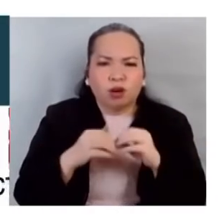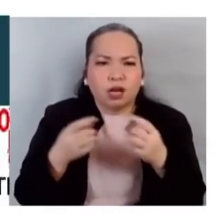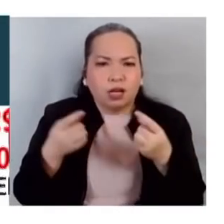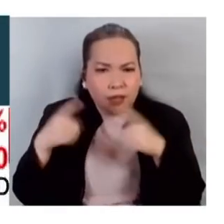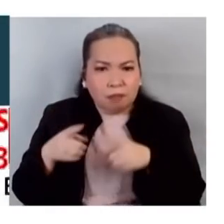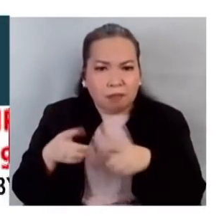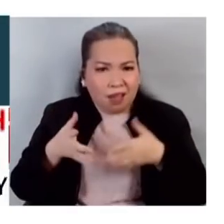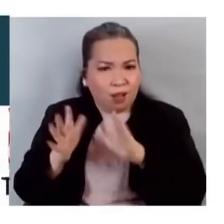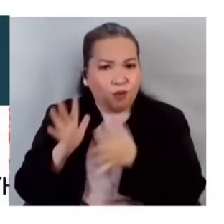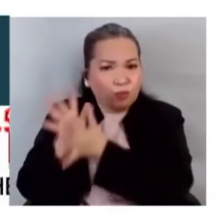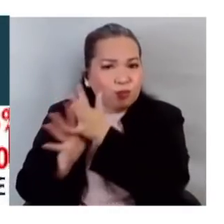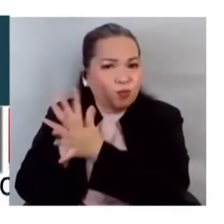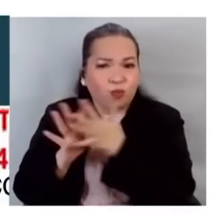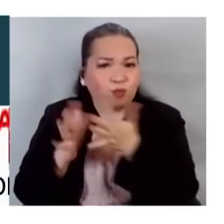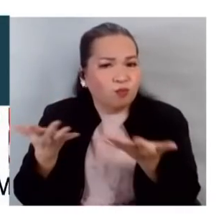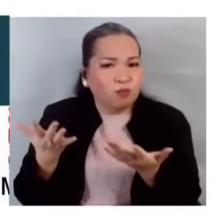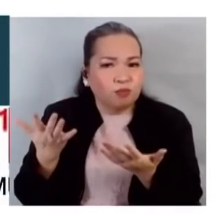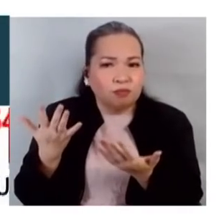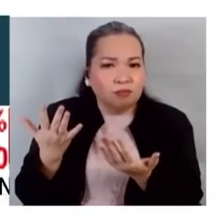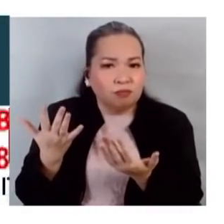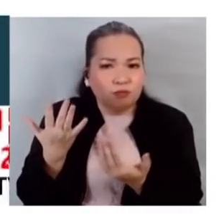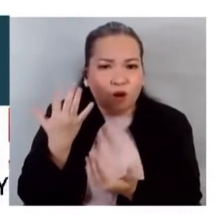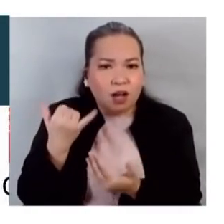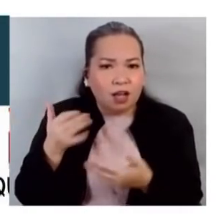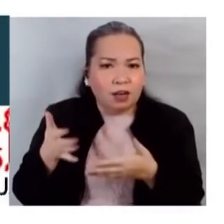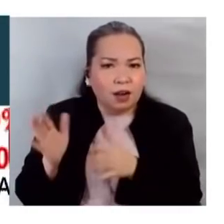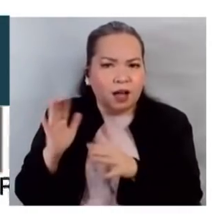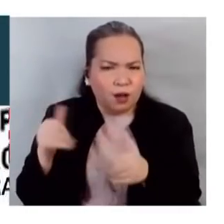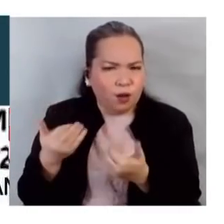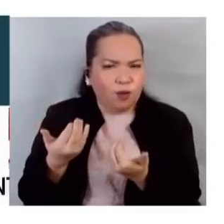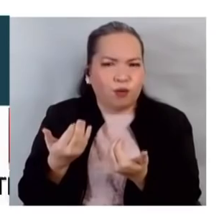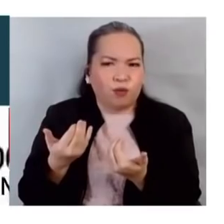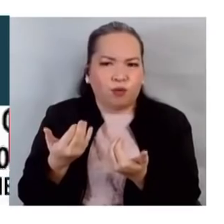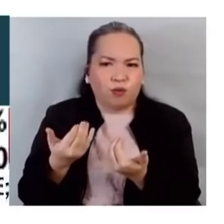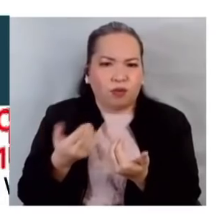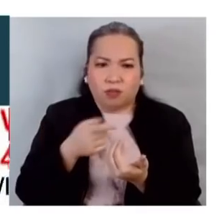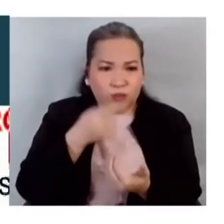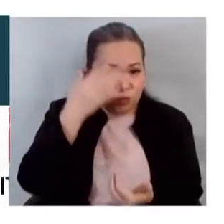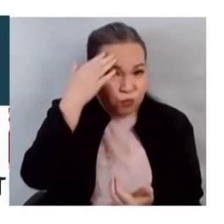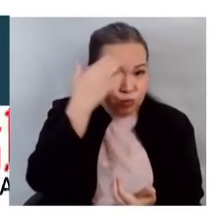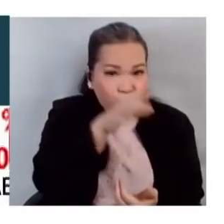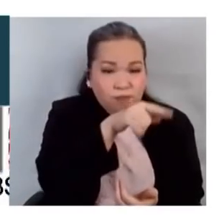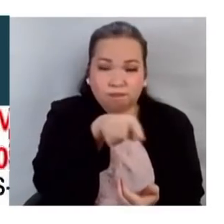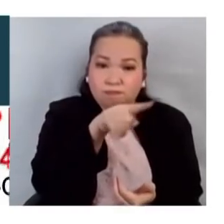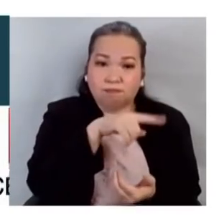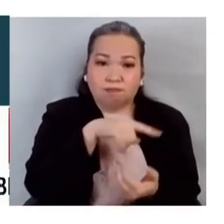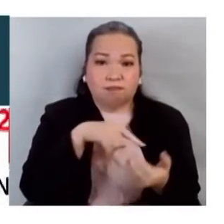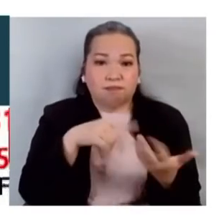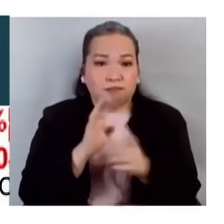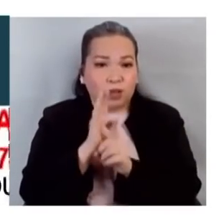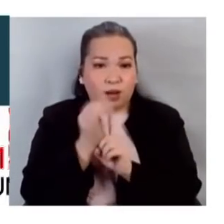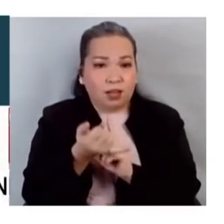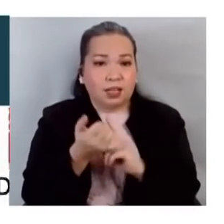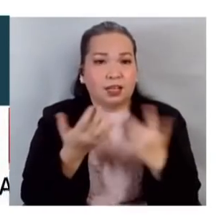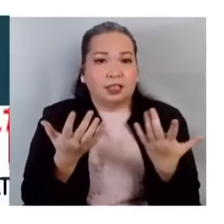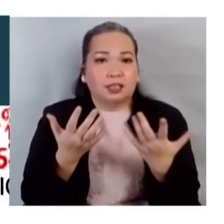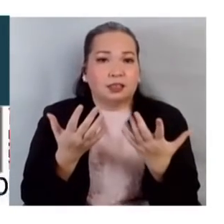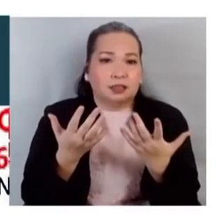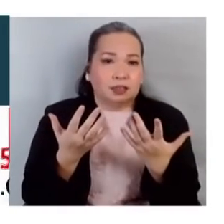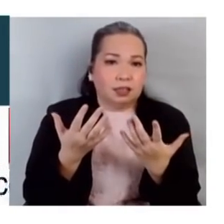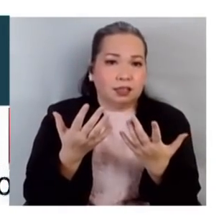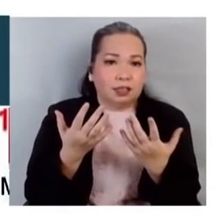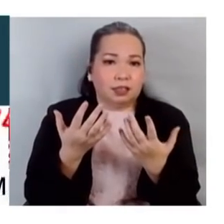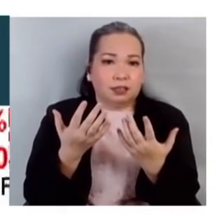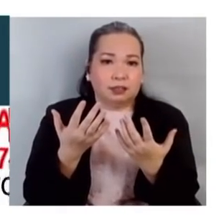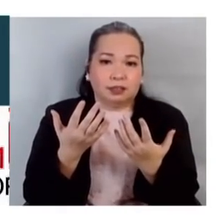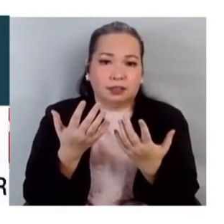Itong mga parties na ito na hindi nalaman ng barangay or ng local government ng Boracay?